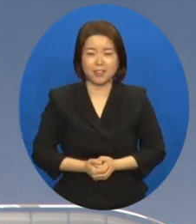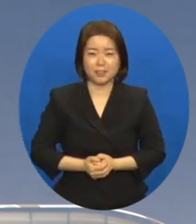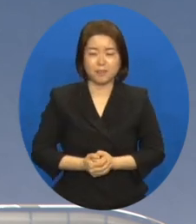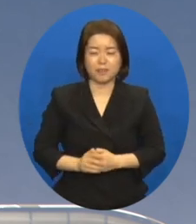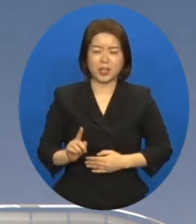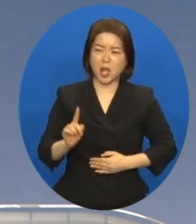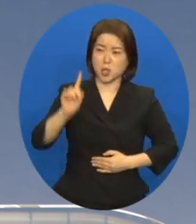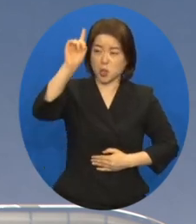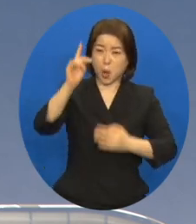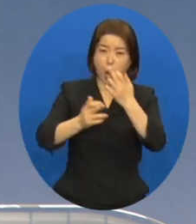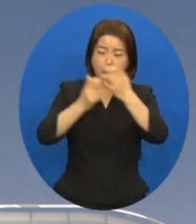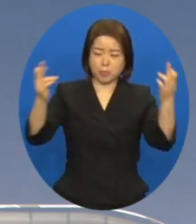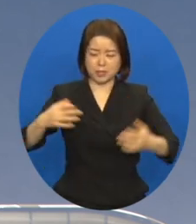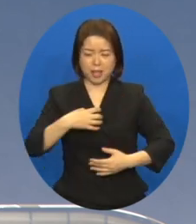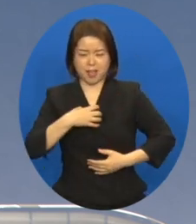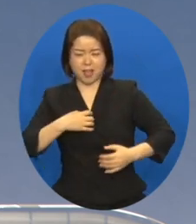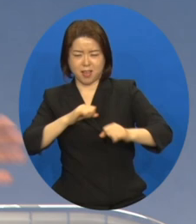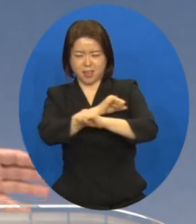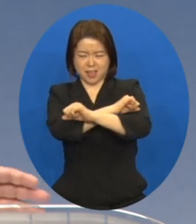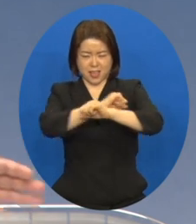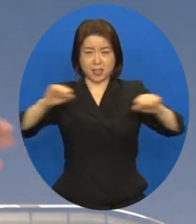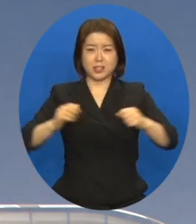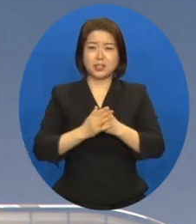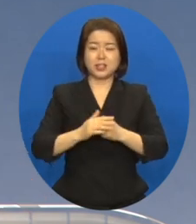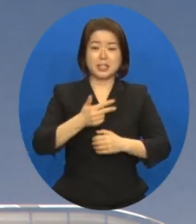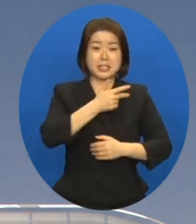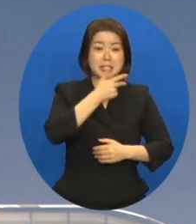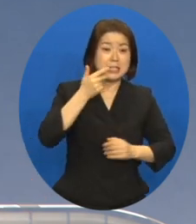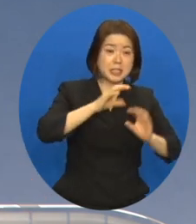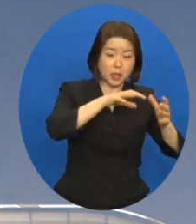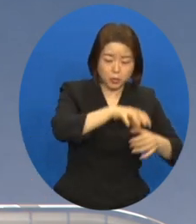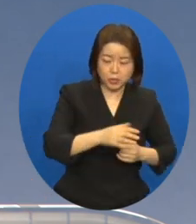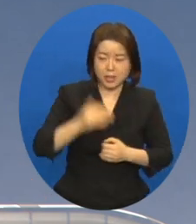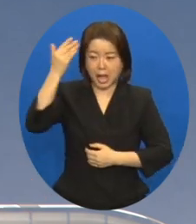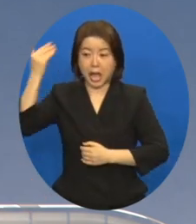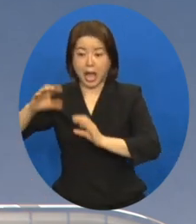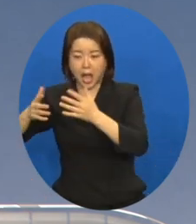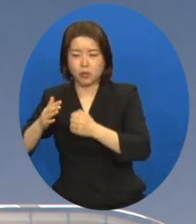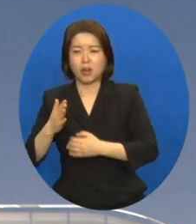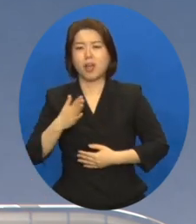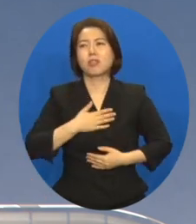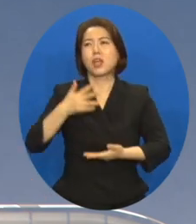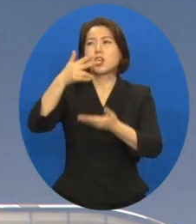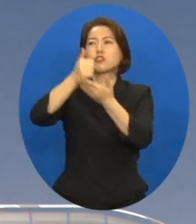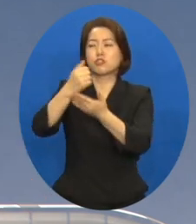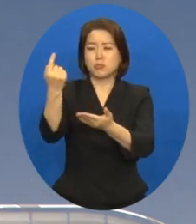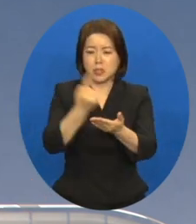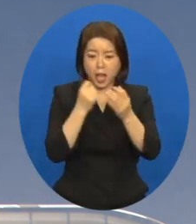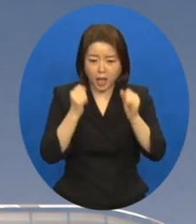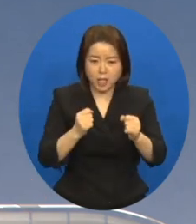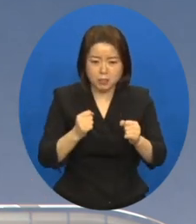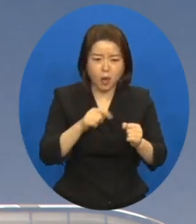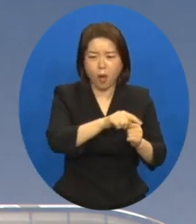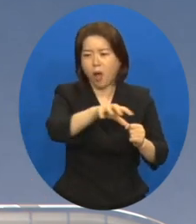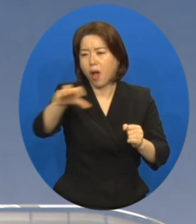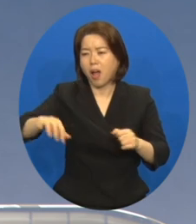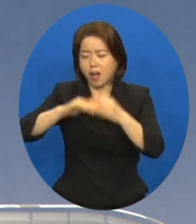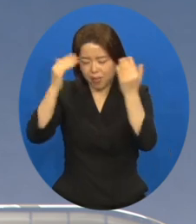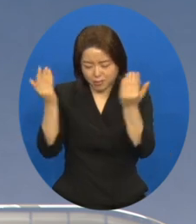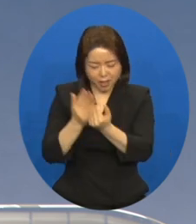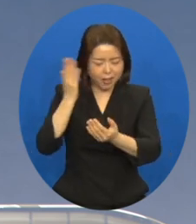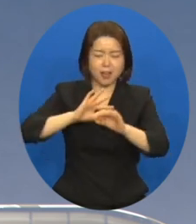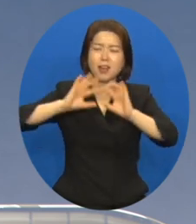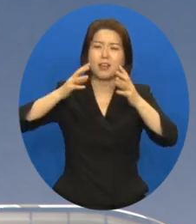높은 산 거친들이 영국이나 한국이나 내 주 예수 모신 곳이 그 어디나 하늘나라.